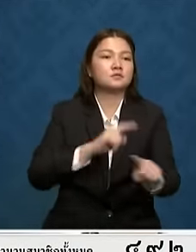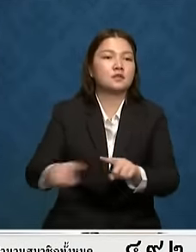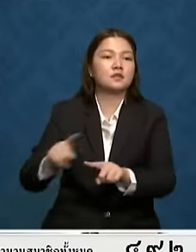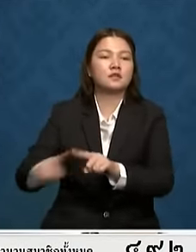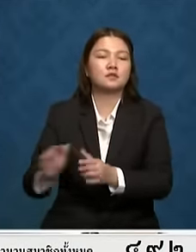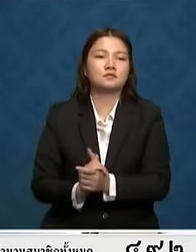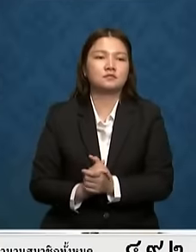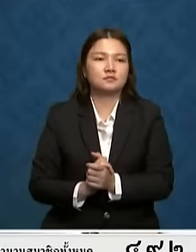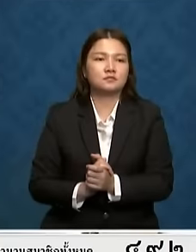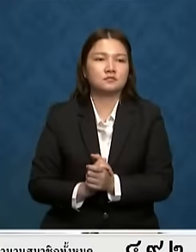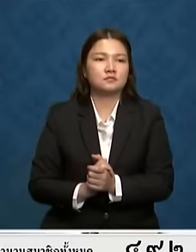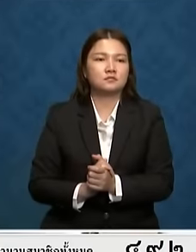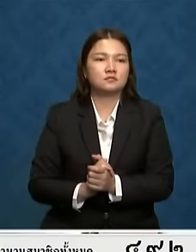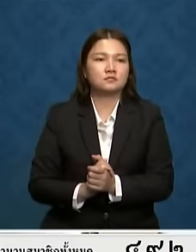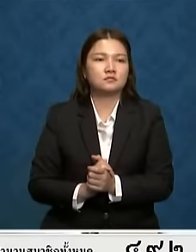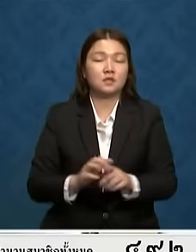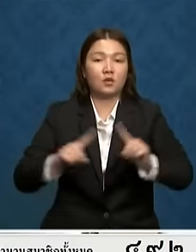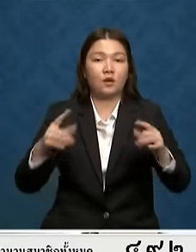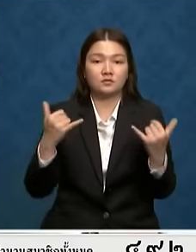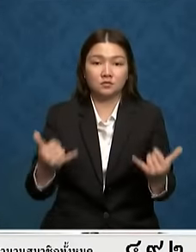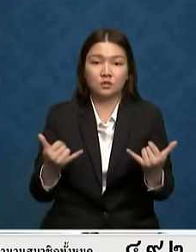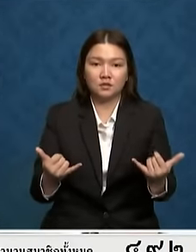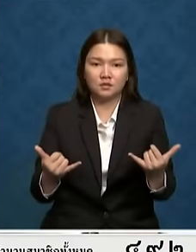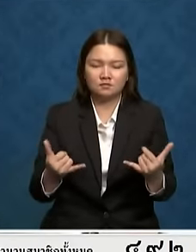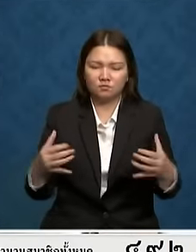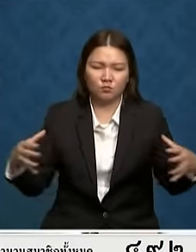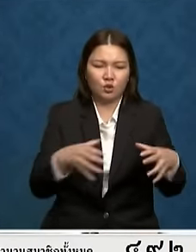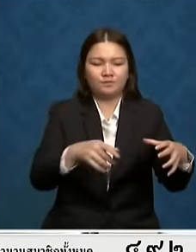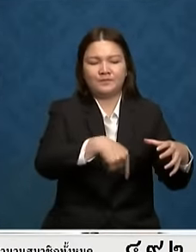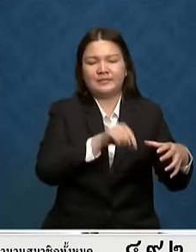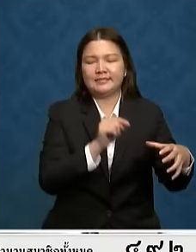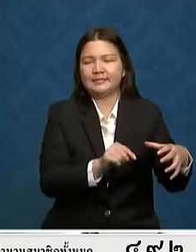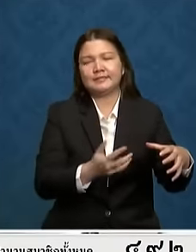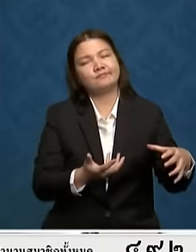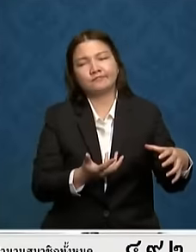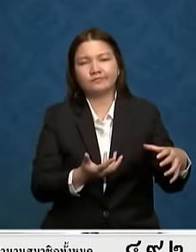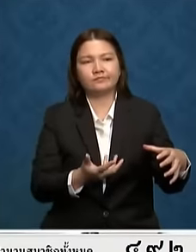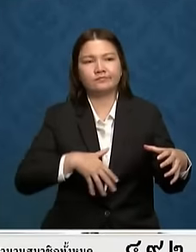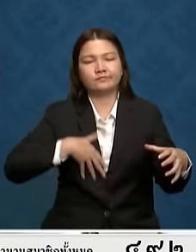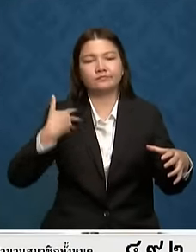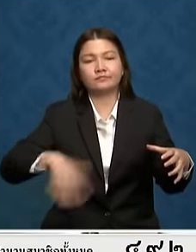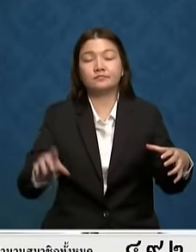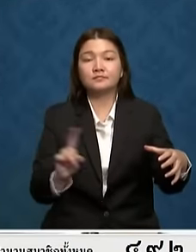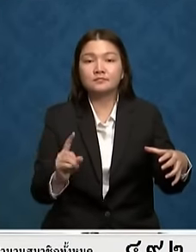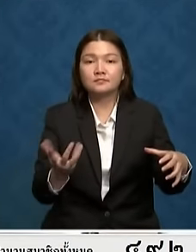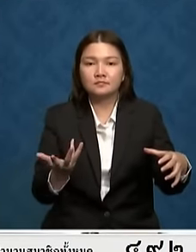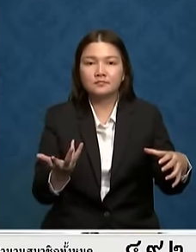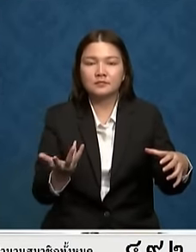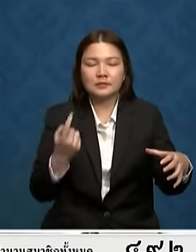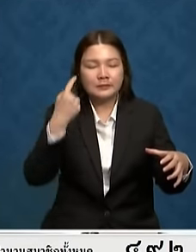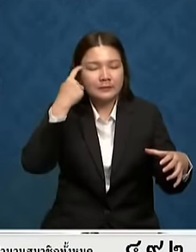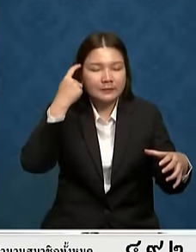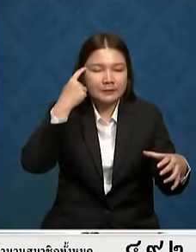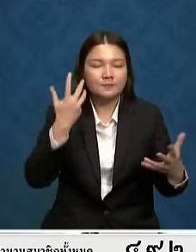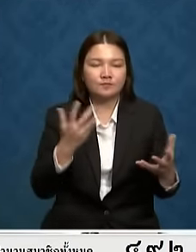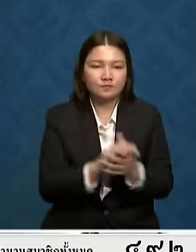สุดท้ายในปัจจุบันนี้มีกลุ่มบุคคลที่พยายามที่จะปลูกฝัง